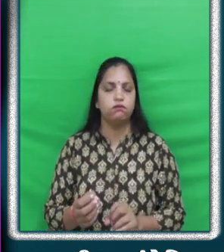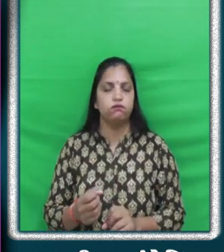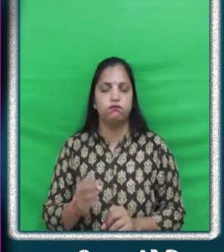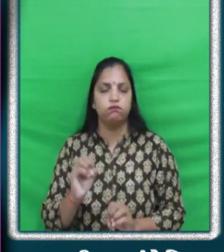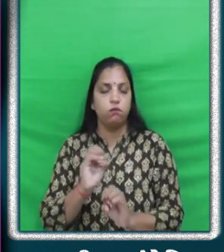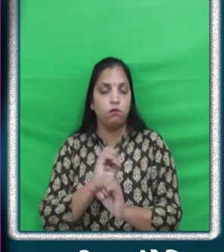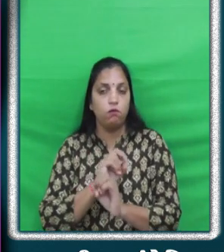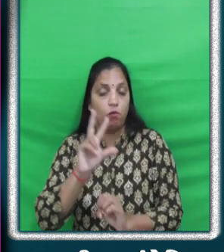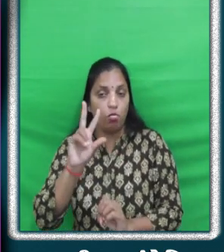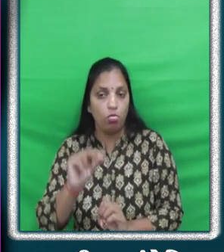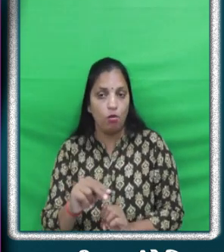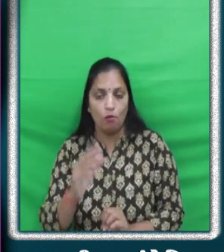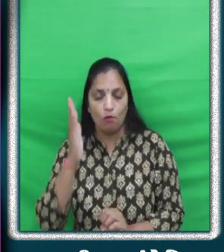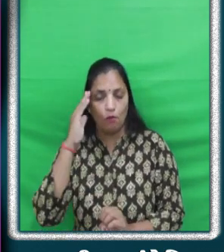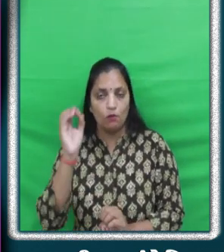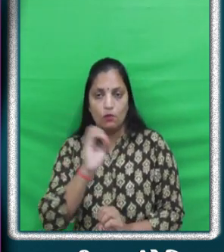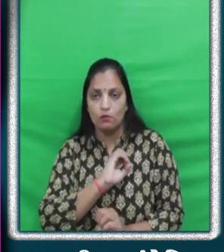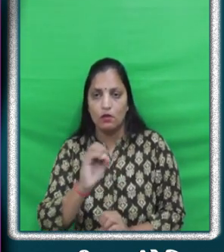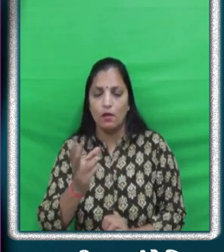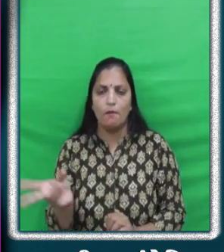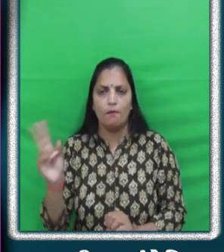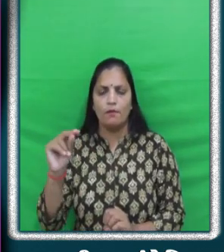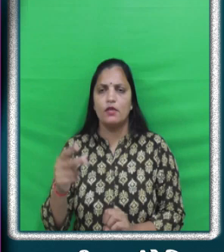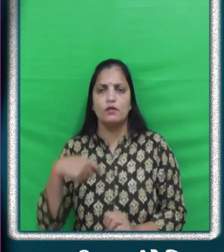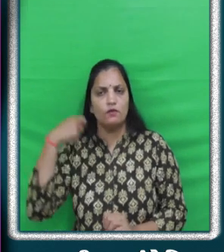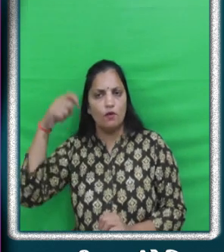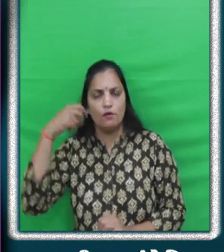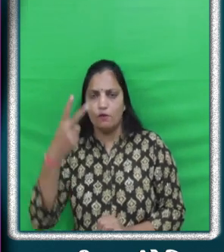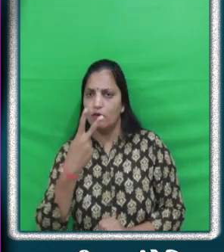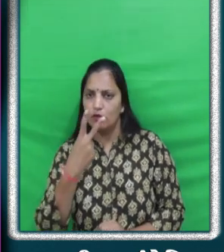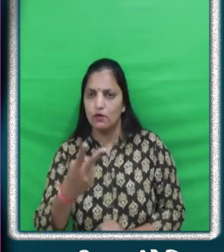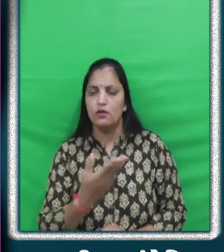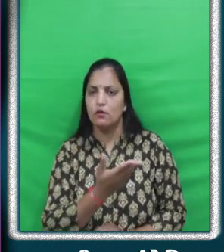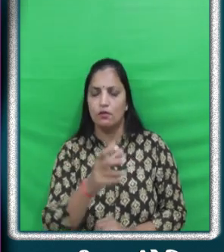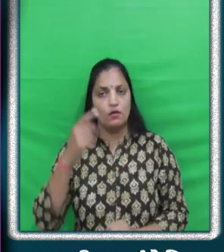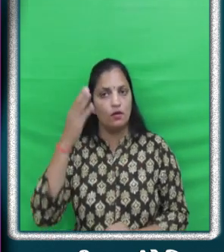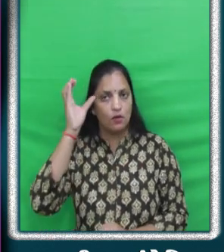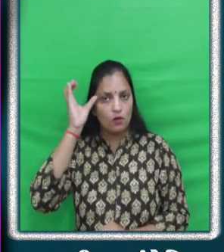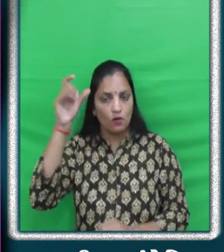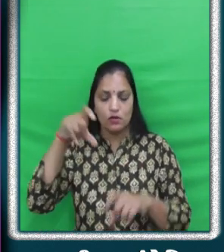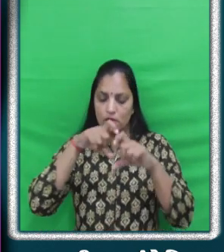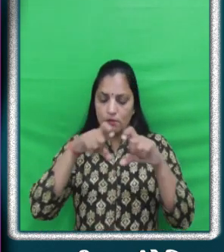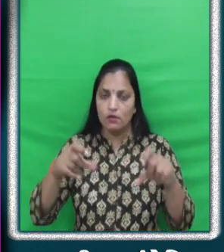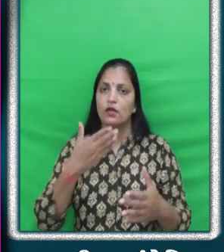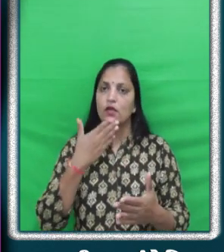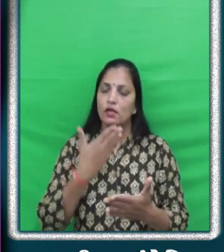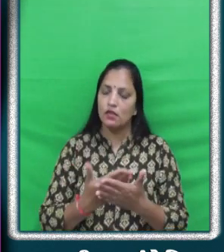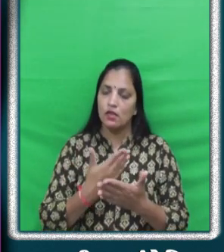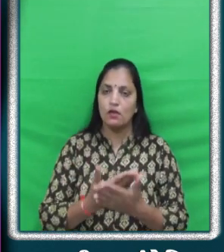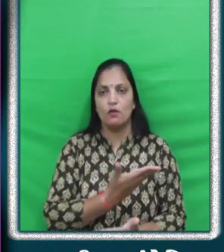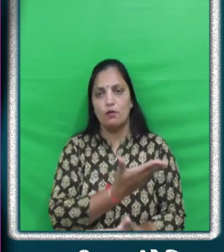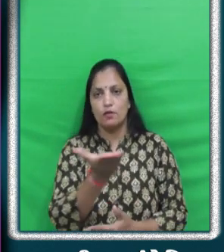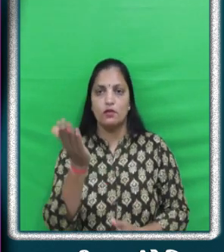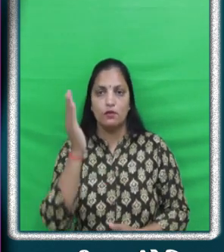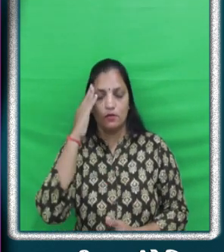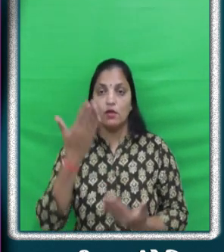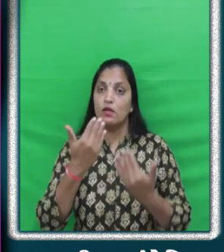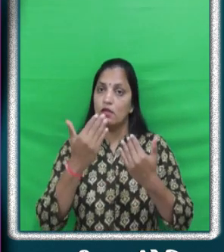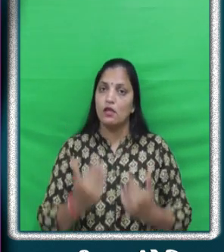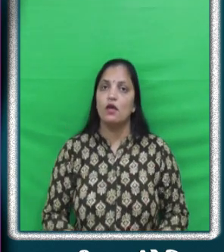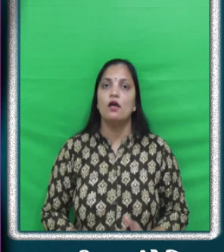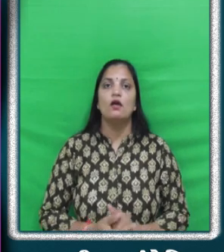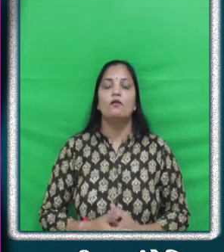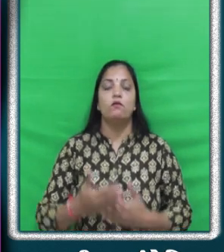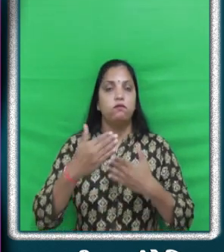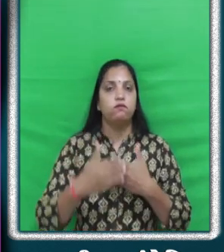તો ફરીથી વિડીયો જોવા વિનંતી, ફરીથી વિડીયો જોશો જેથી તમને ખ્યાલ આવશે. તો થેન્ક યુ બધાને સમજાય બદલ. હવે